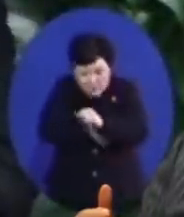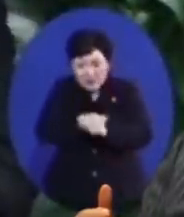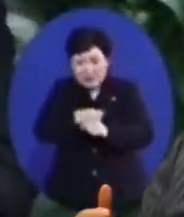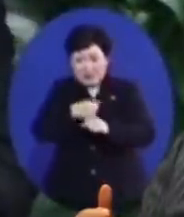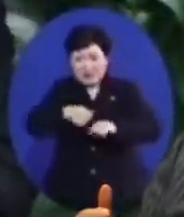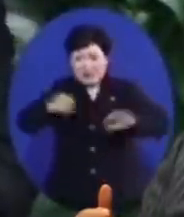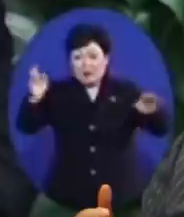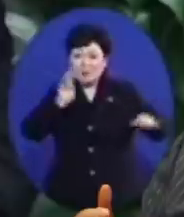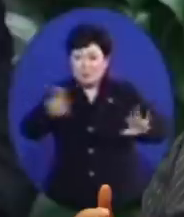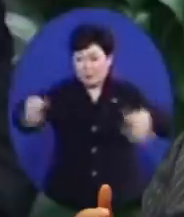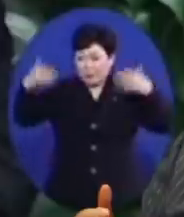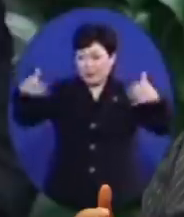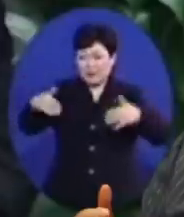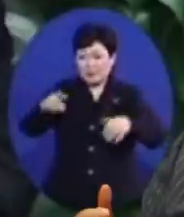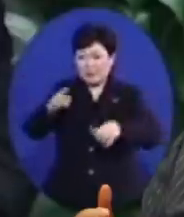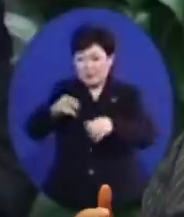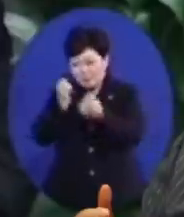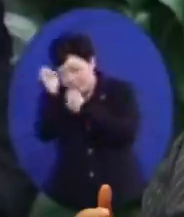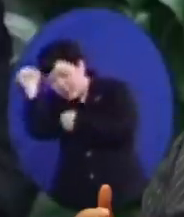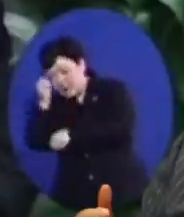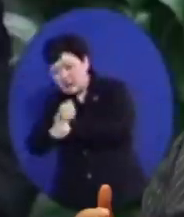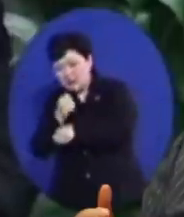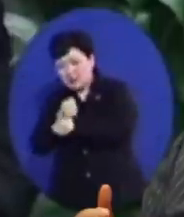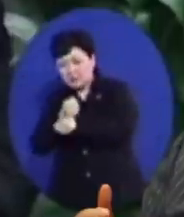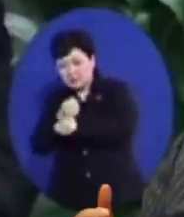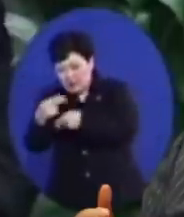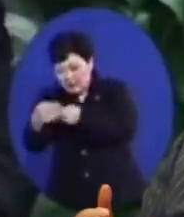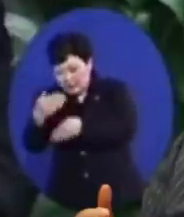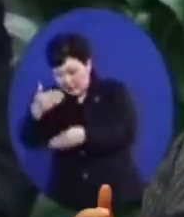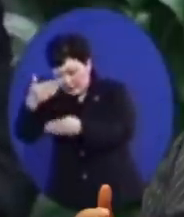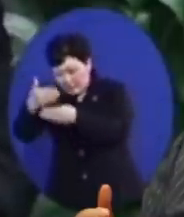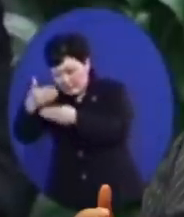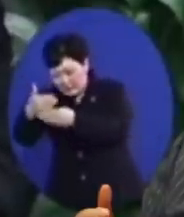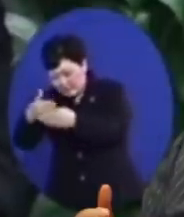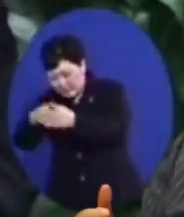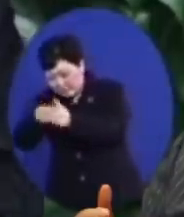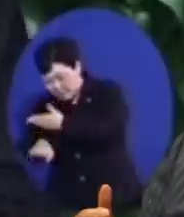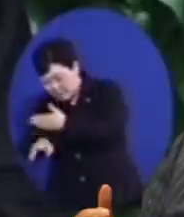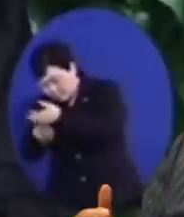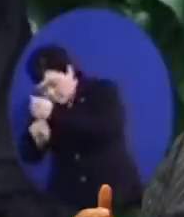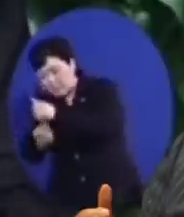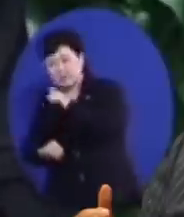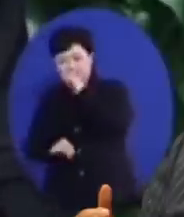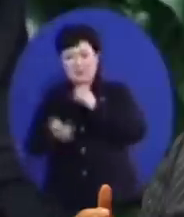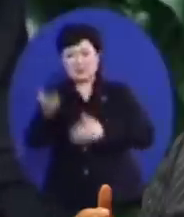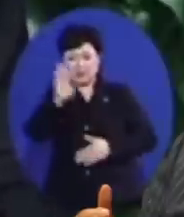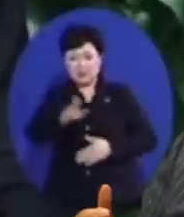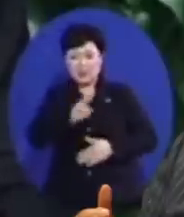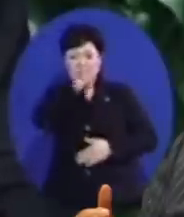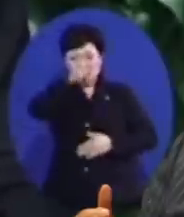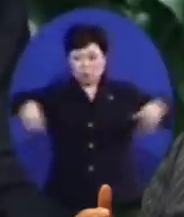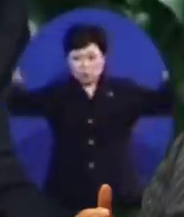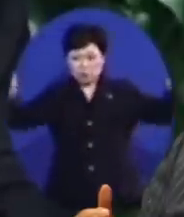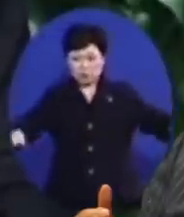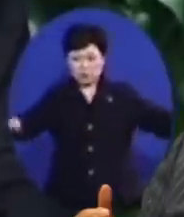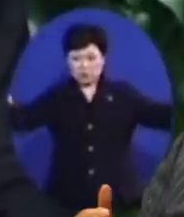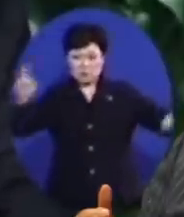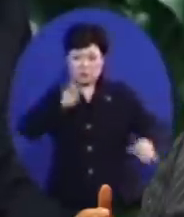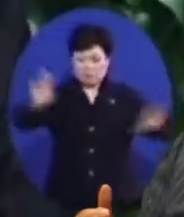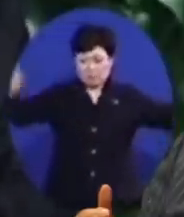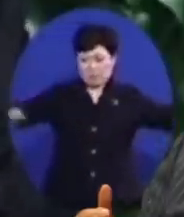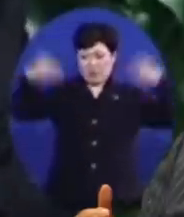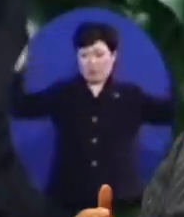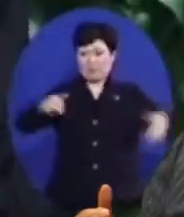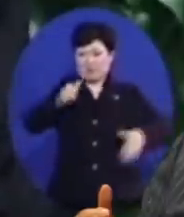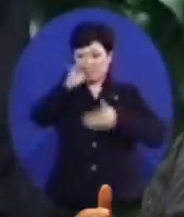밑이나 담벼락 밑이나 지붕 밑으로 도망을 치는 것입니다. 그러나 독수리는 폭풍우가 다가오면 절대로